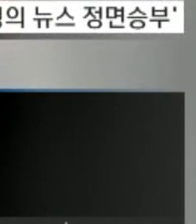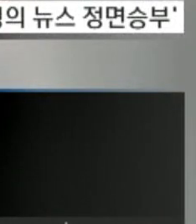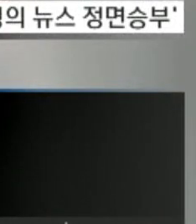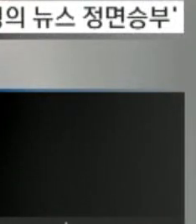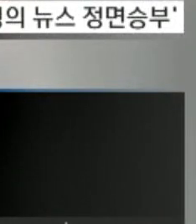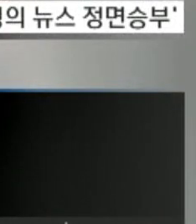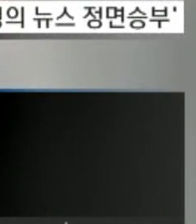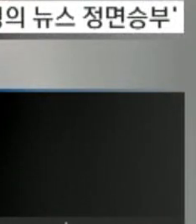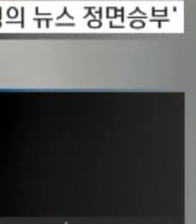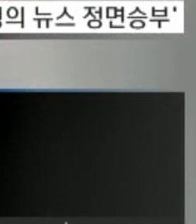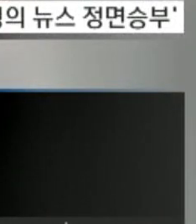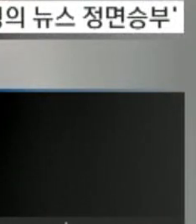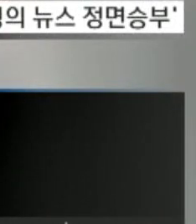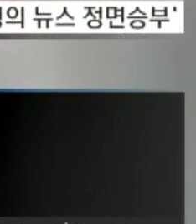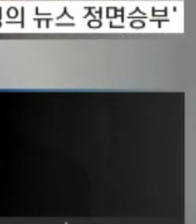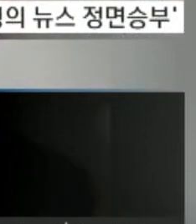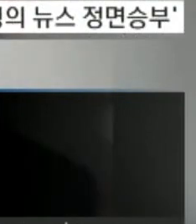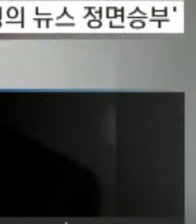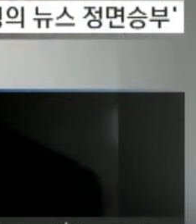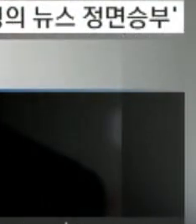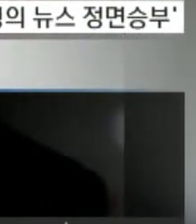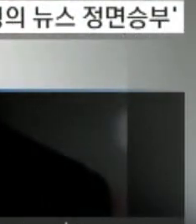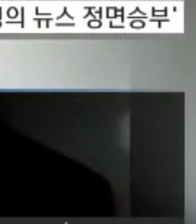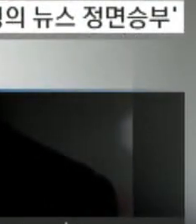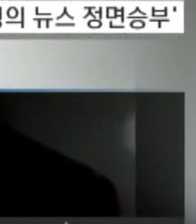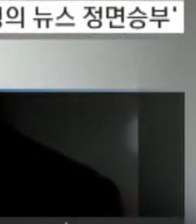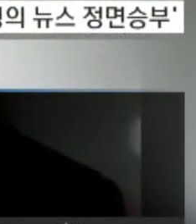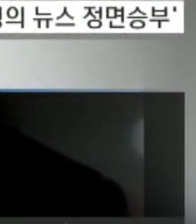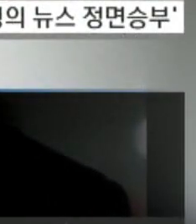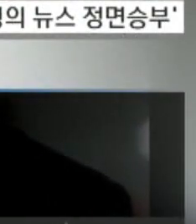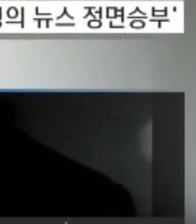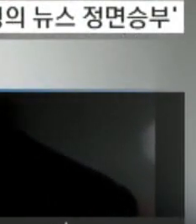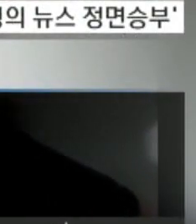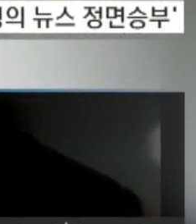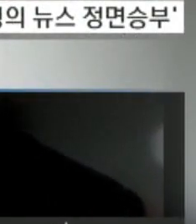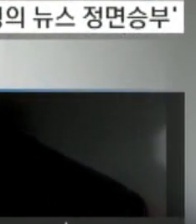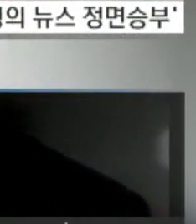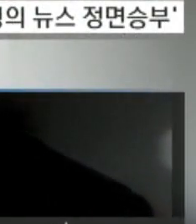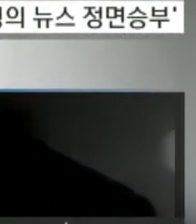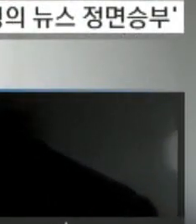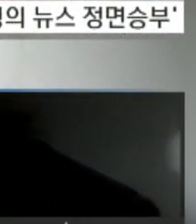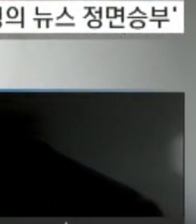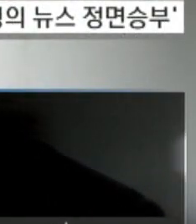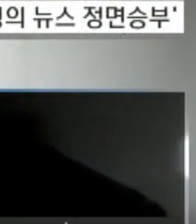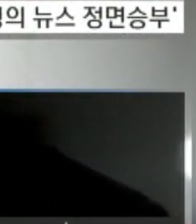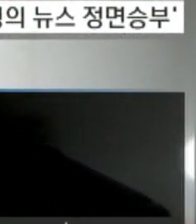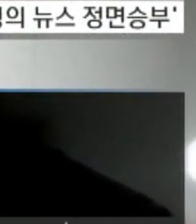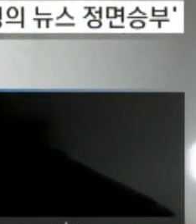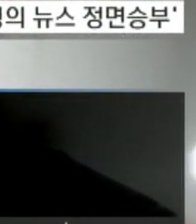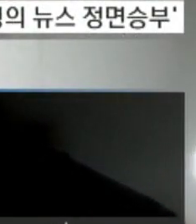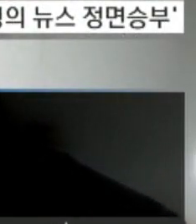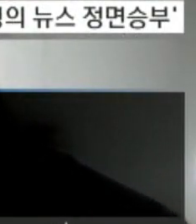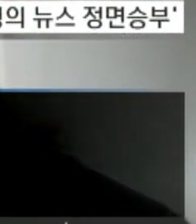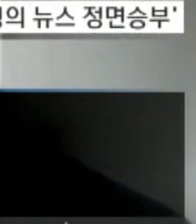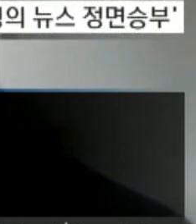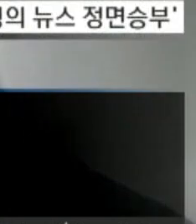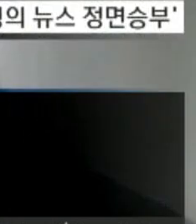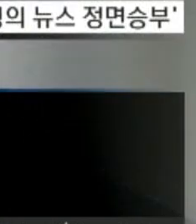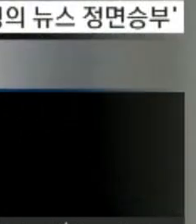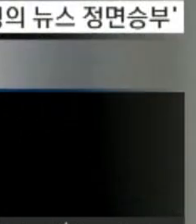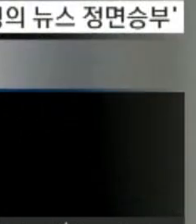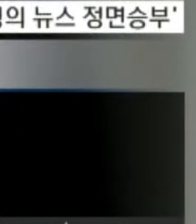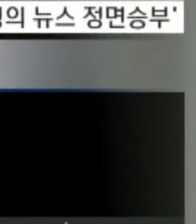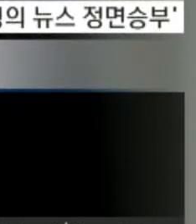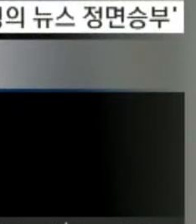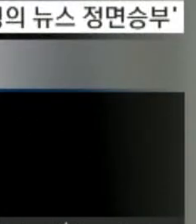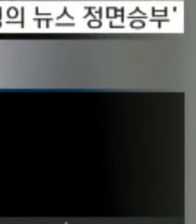했는데 초반에는 다소 격양된 좀 톤이긴 했습니다. 서로 이야기를 주고받는 과정에서 제가 질문을 하면 당황할 수도 있고 하지